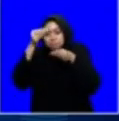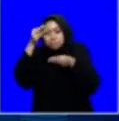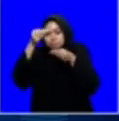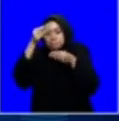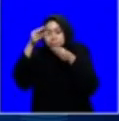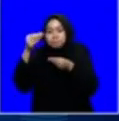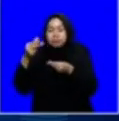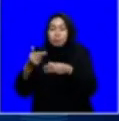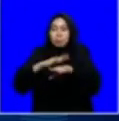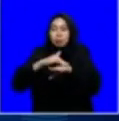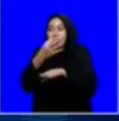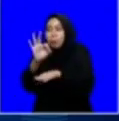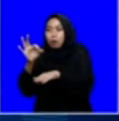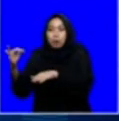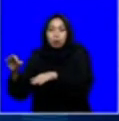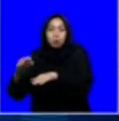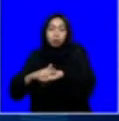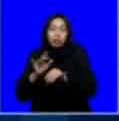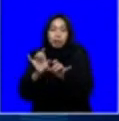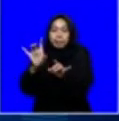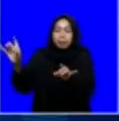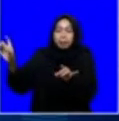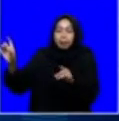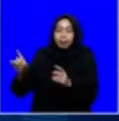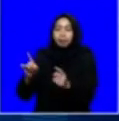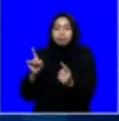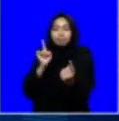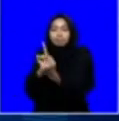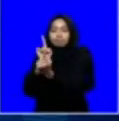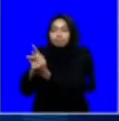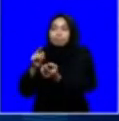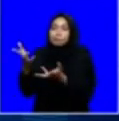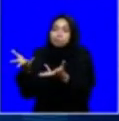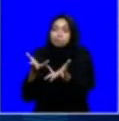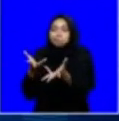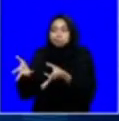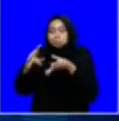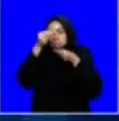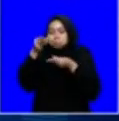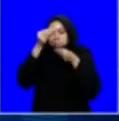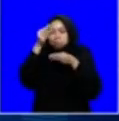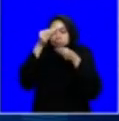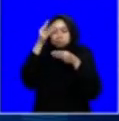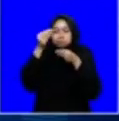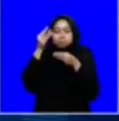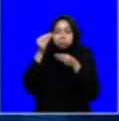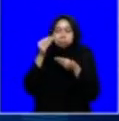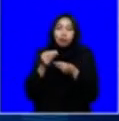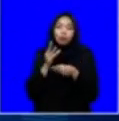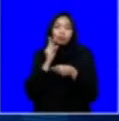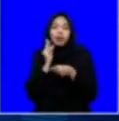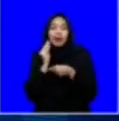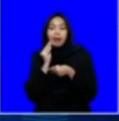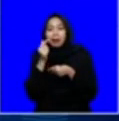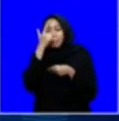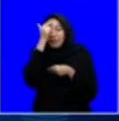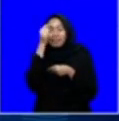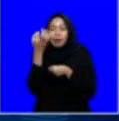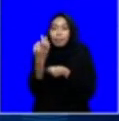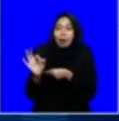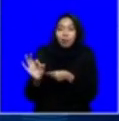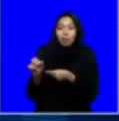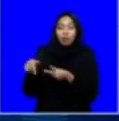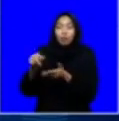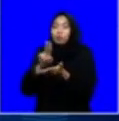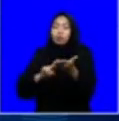kebinekaan global, dan juga untuk mendapatkan pengalaman di dalam institusi-institusi pendidikan terhebat di dunia. Dan ini